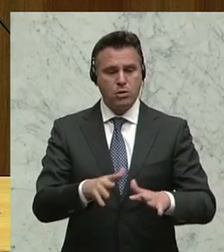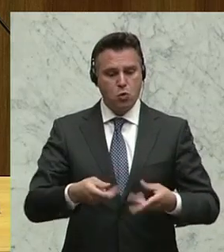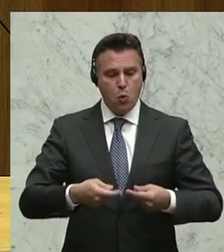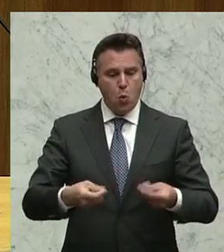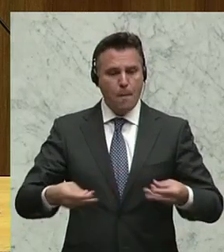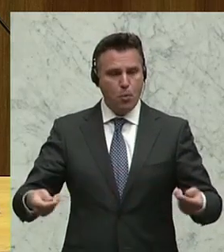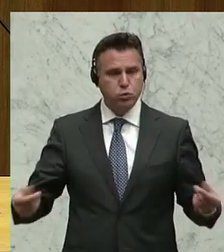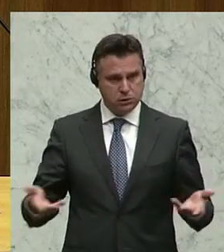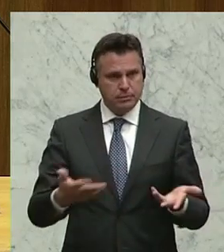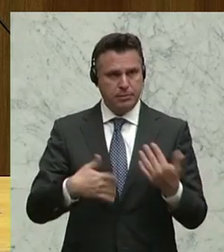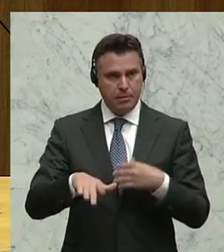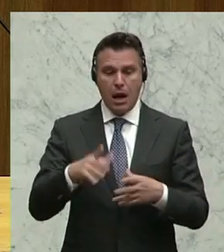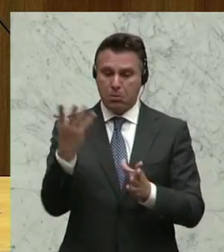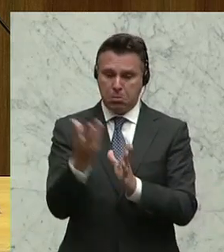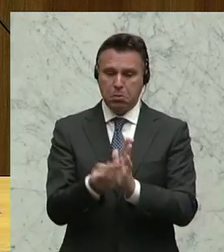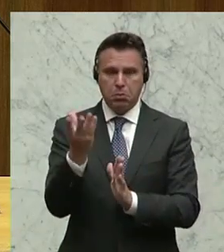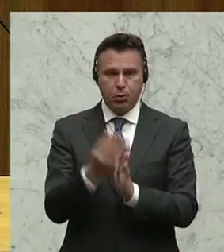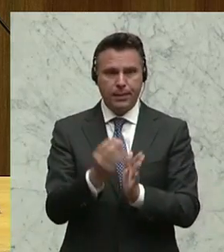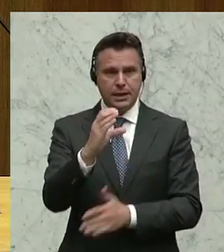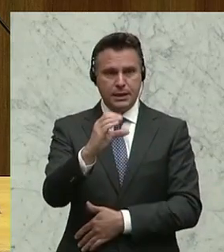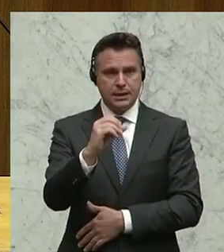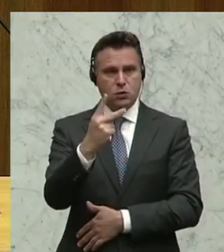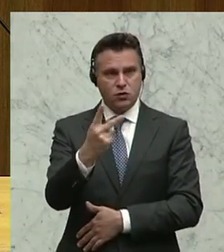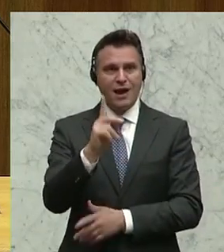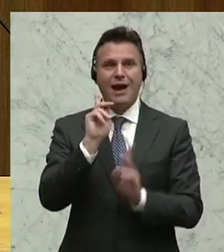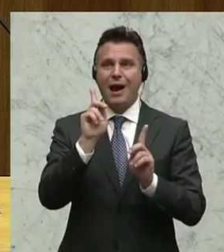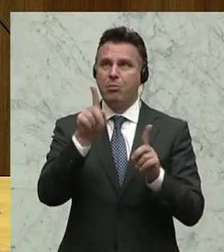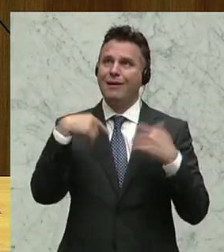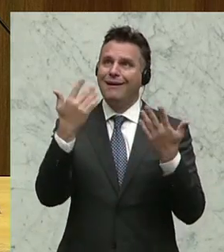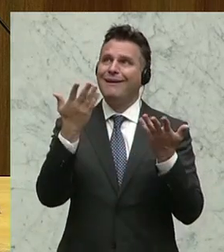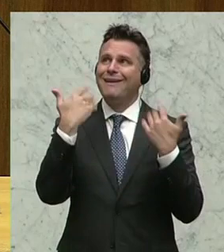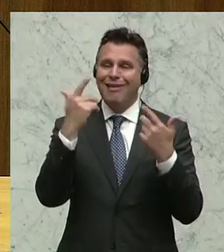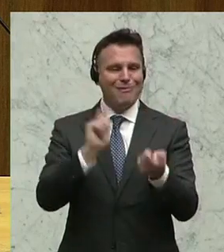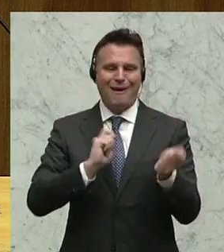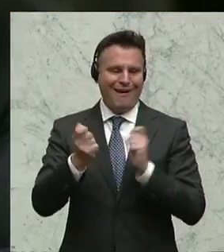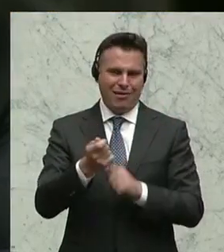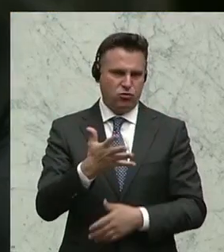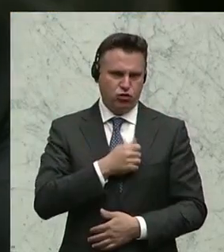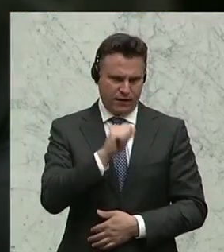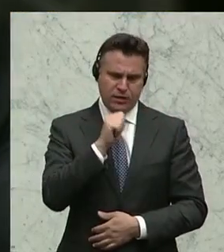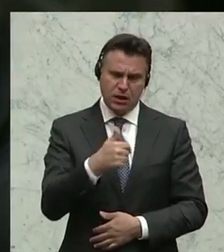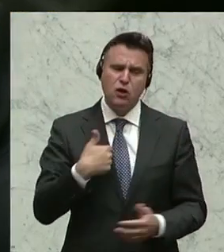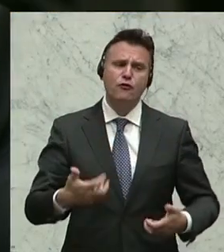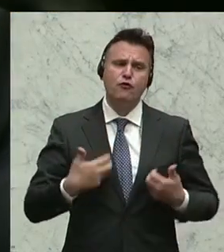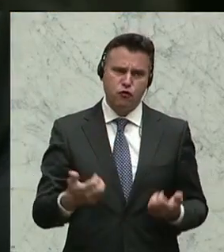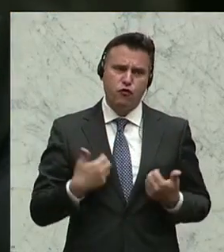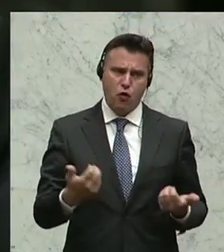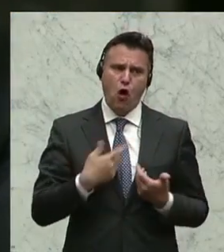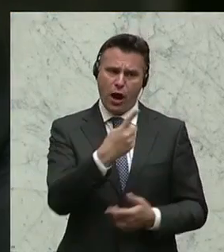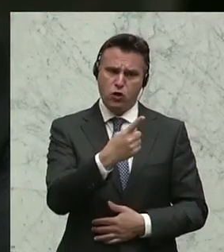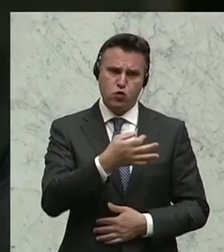Humus sehr viel CO2 gebunden wird, aber dass man damit das Klima nicht ändern kann. Ich freue mich